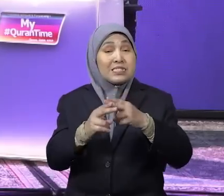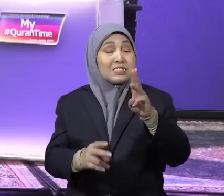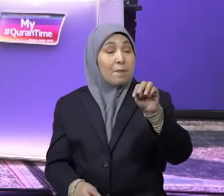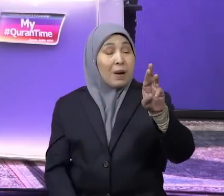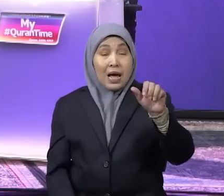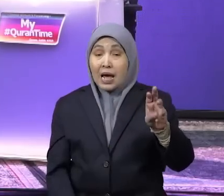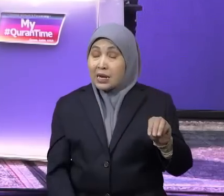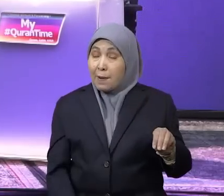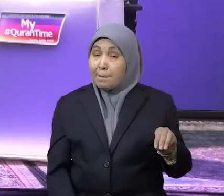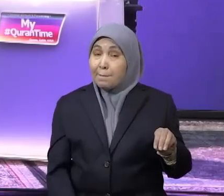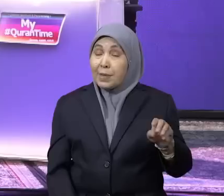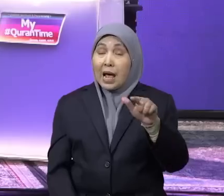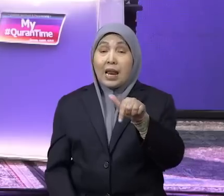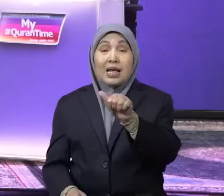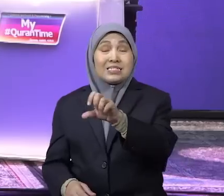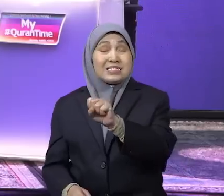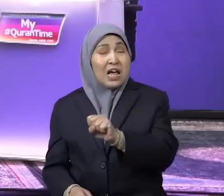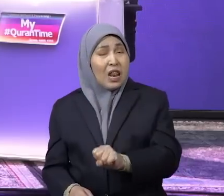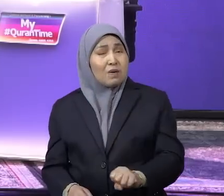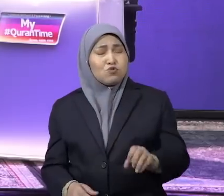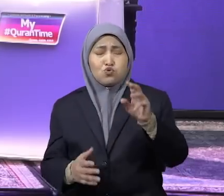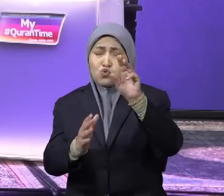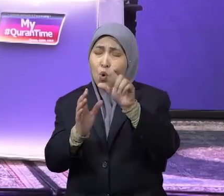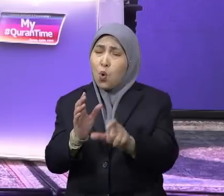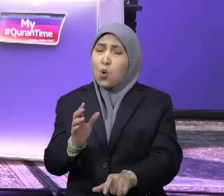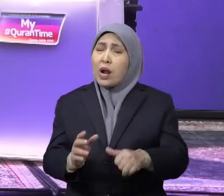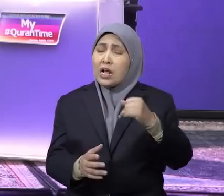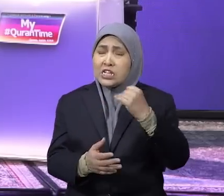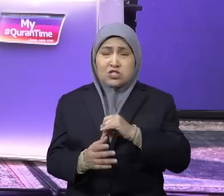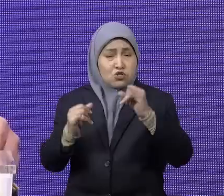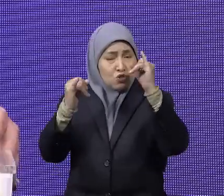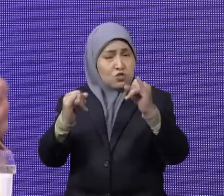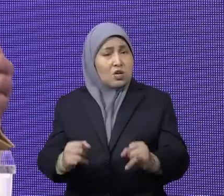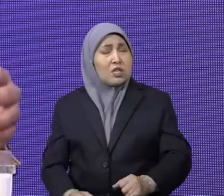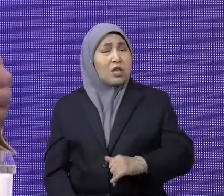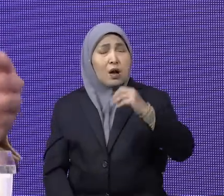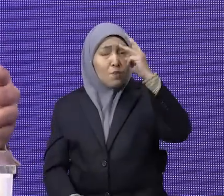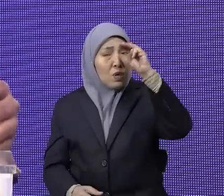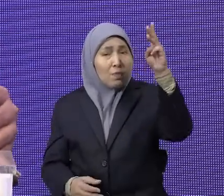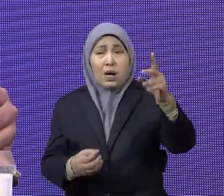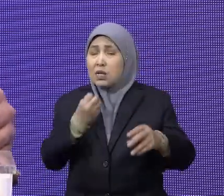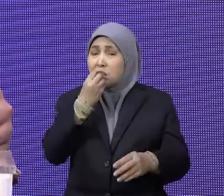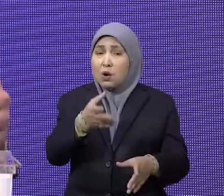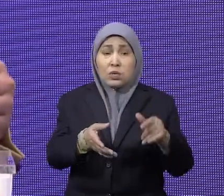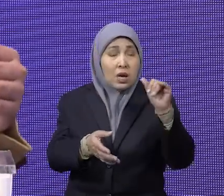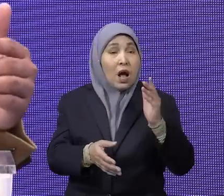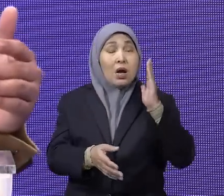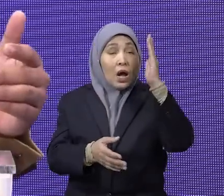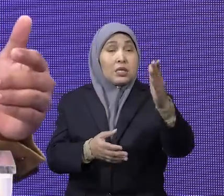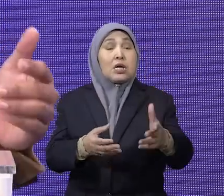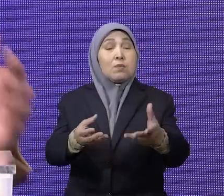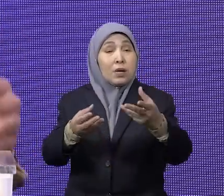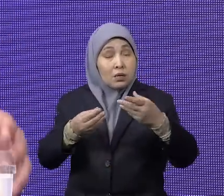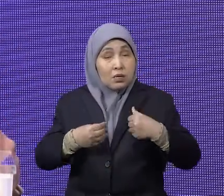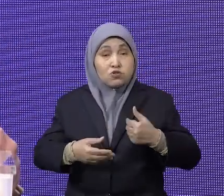Maryam alaihissalam. Seorang insan yang mulia lagi suci dirinya. Allah tiba-tiba mengkhabarkan bahawasanya dia akan